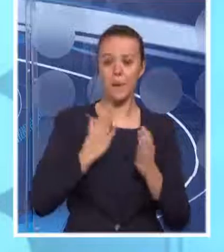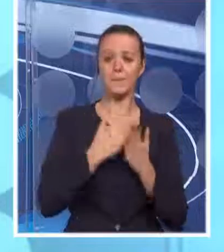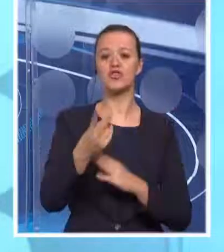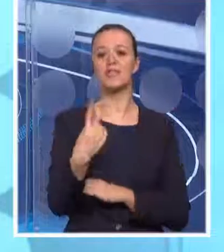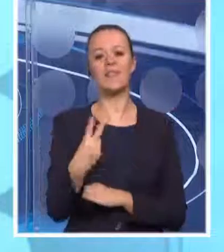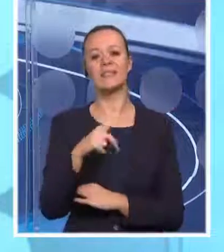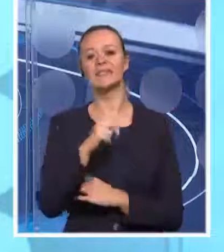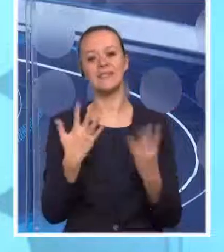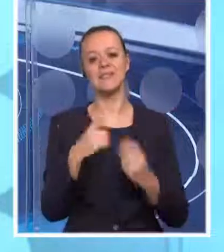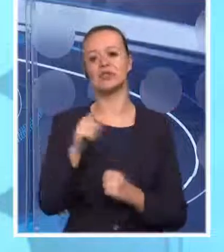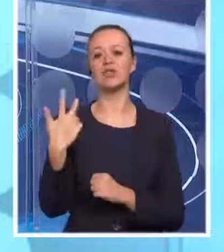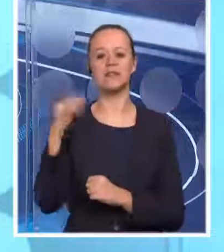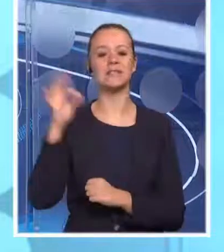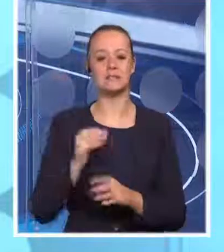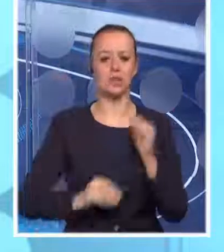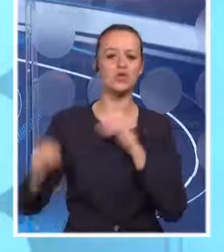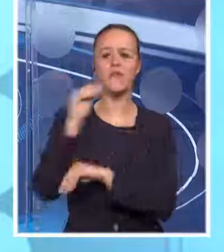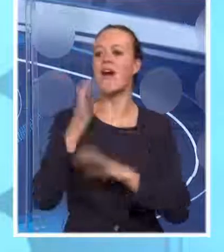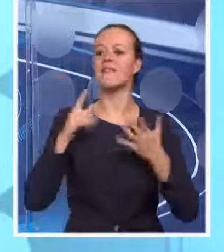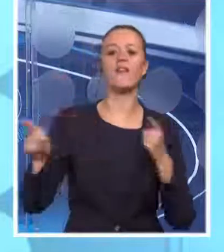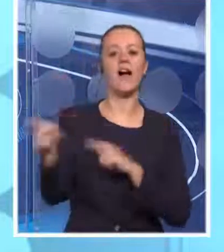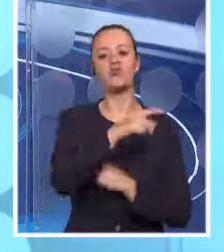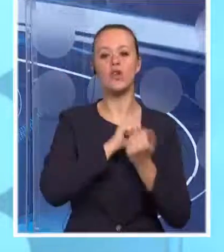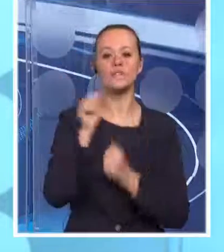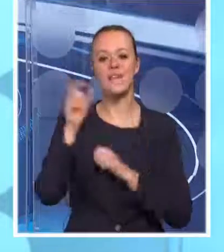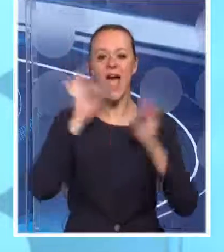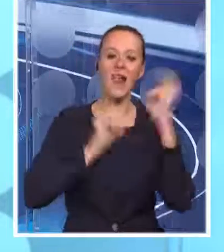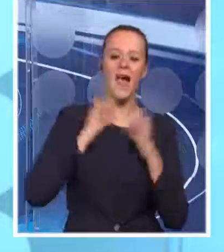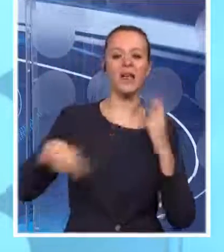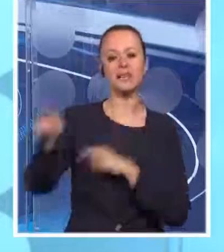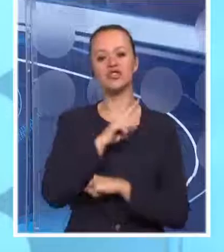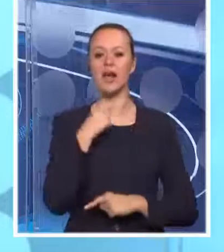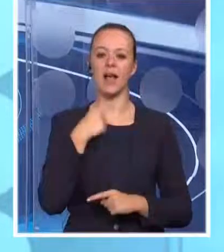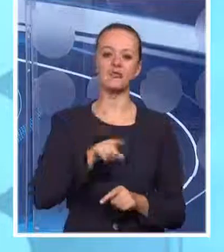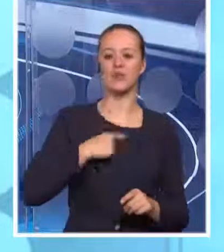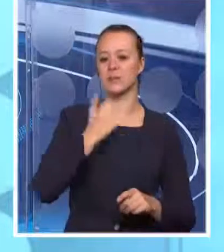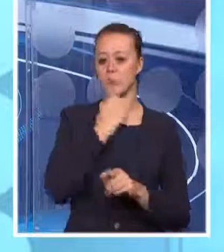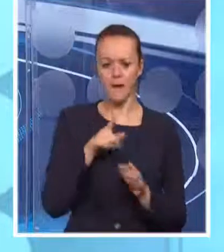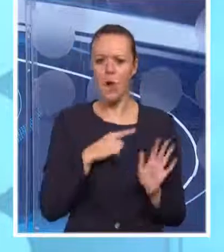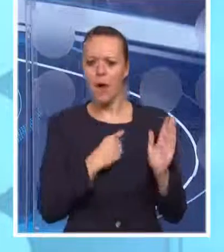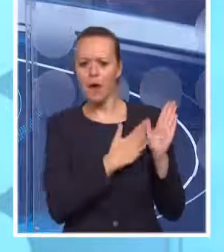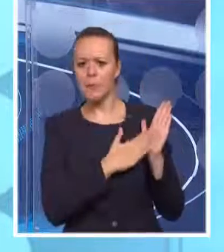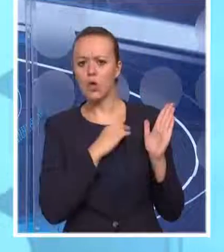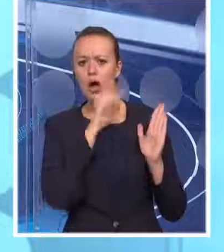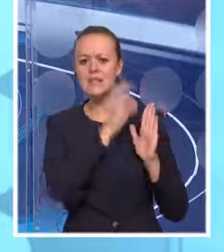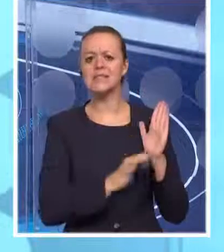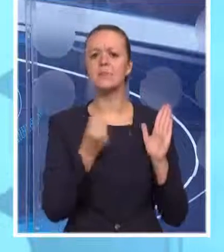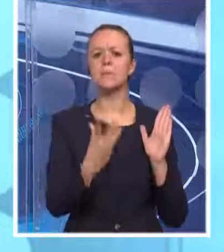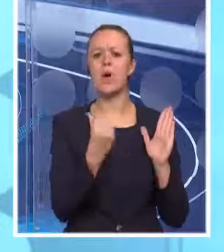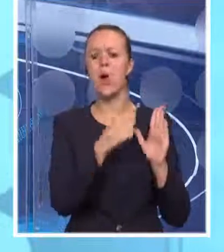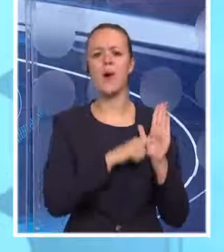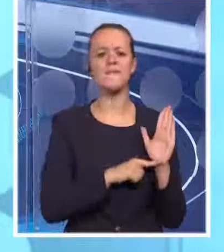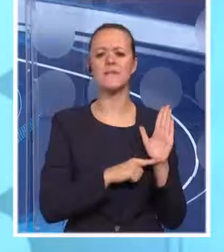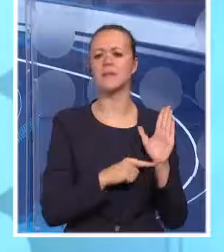veći, verovatno će me sad očekati na nož svi analitičari, ali cifre su neumoljive. One govore to i jedino što je ispravno, to